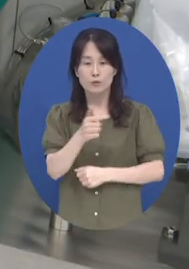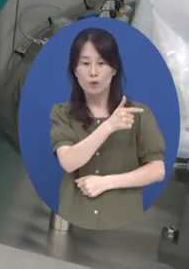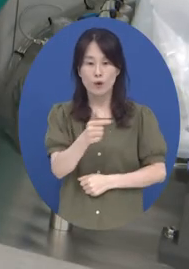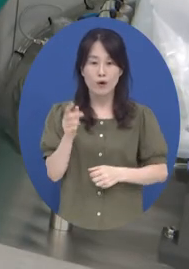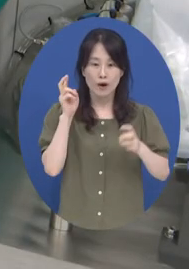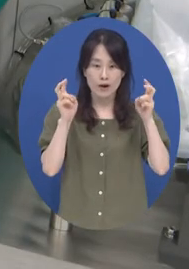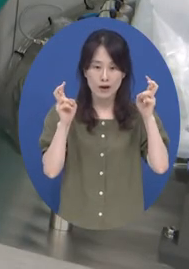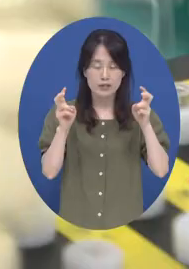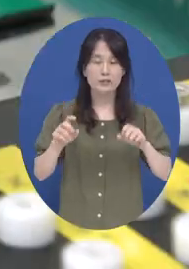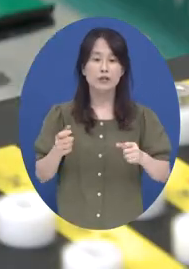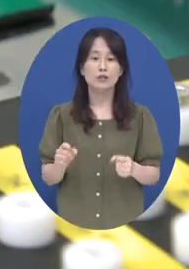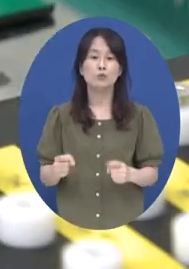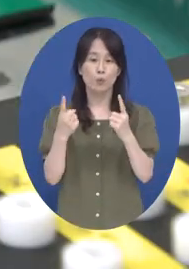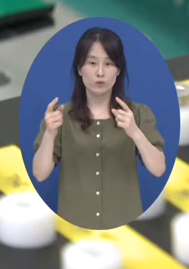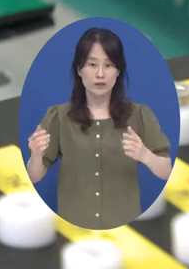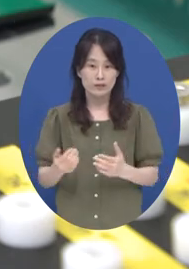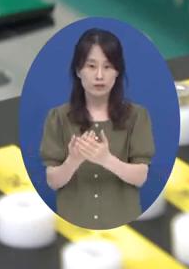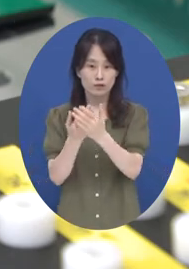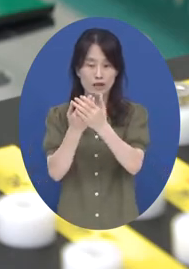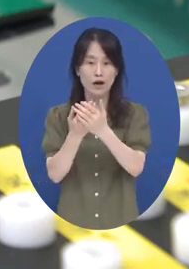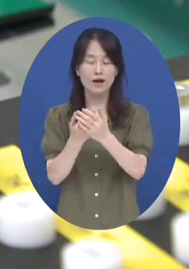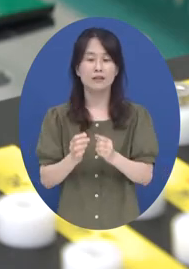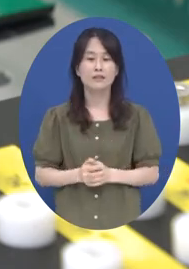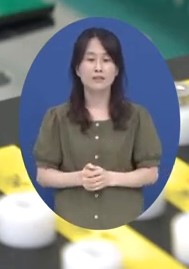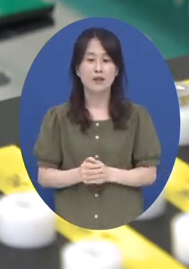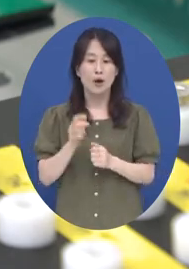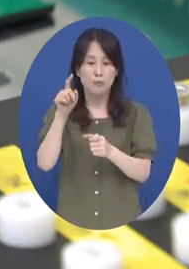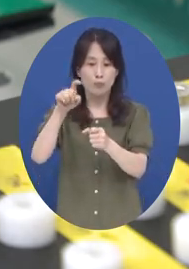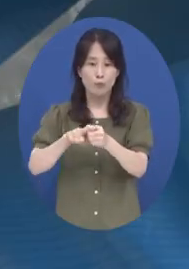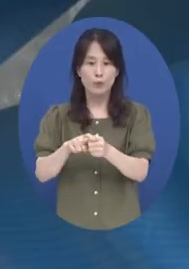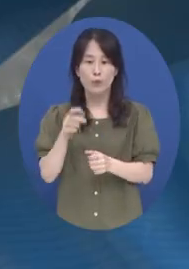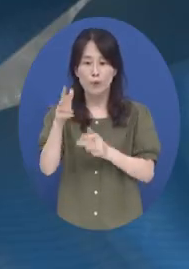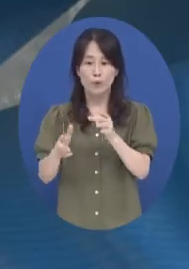기업과 대기업이 상생하는 공정 성장 모델을 만드는 등